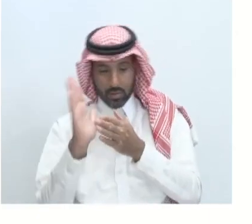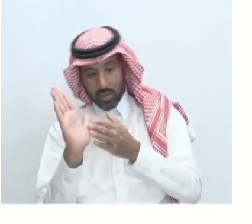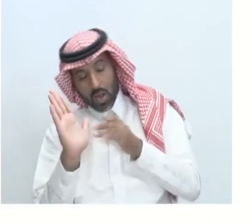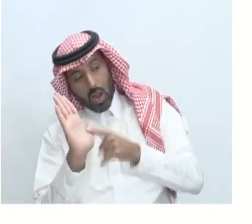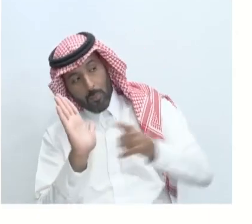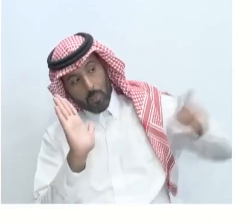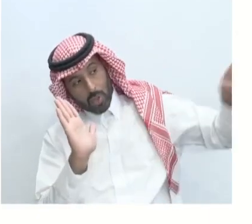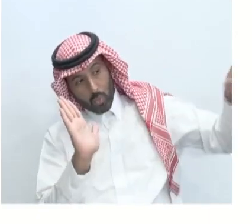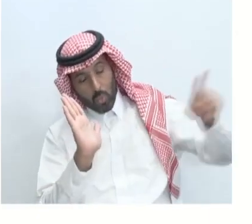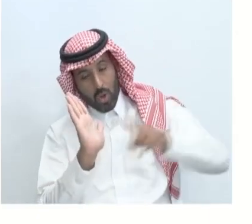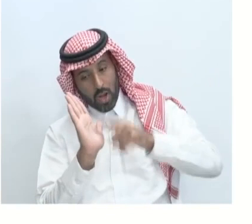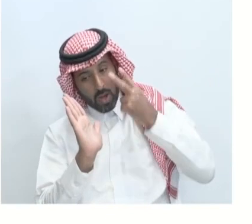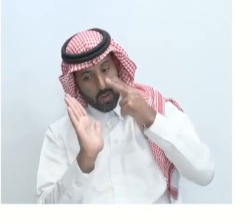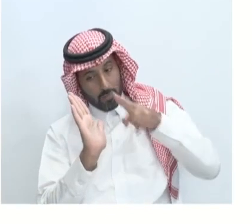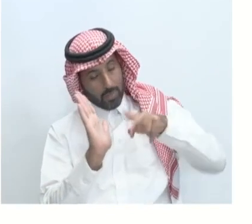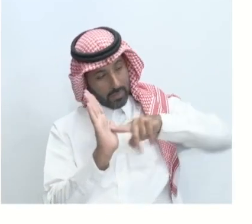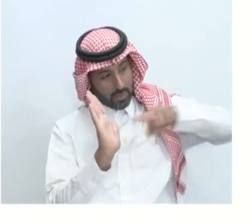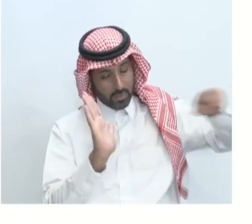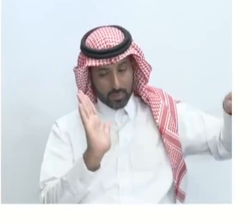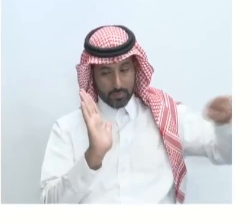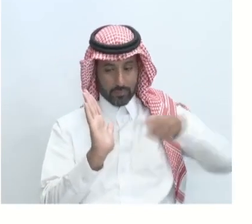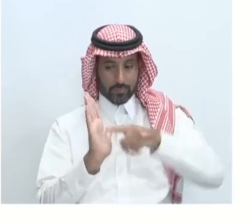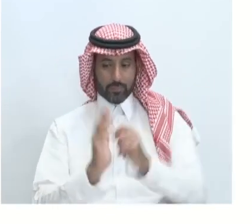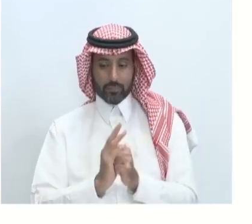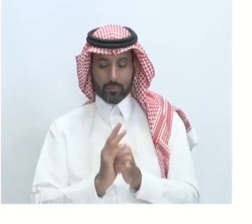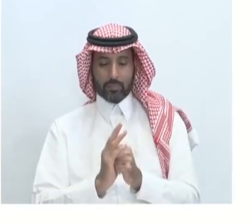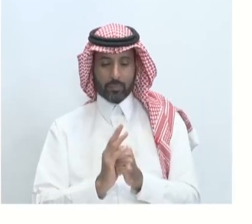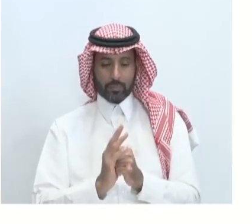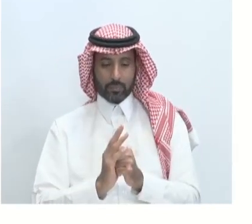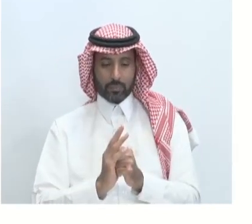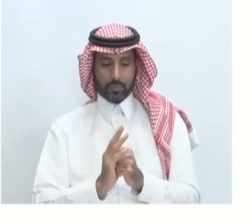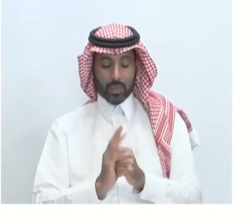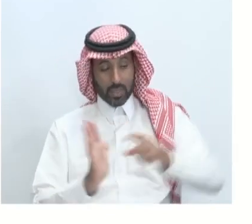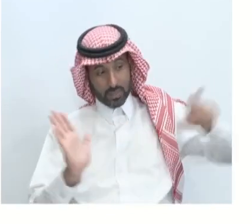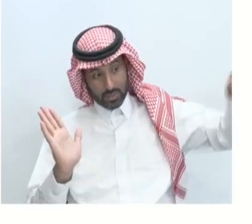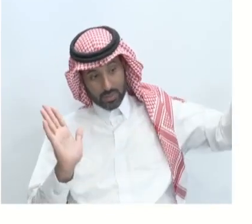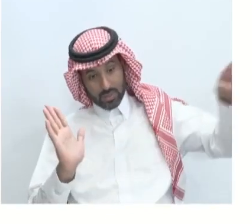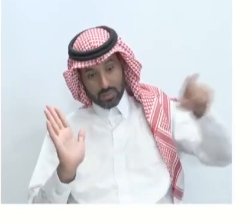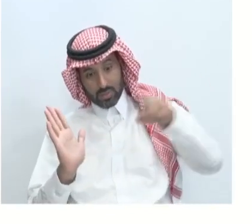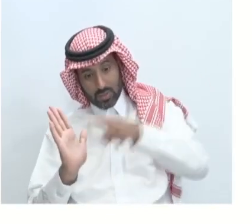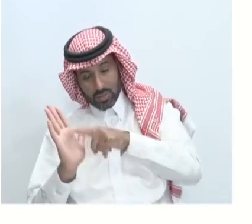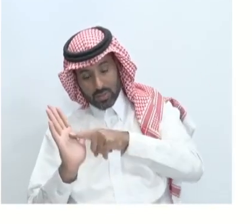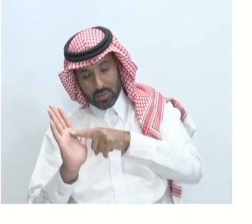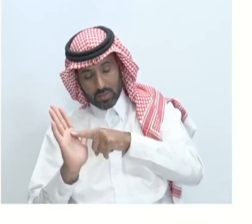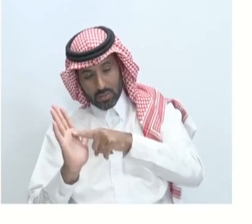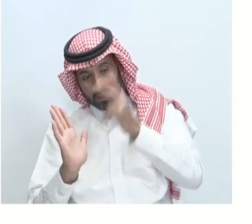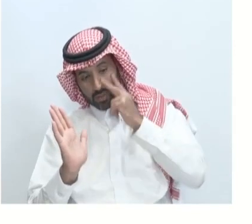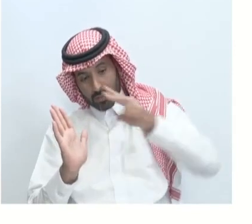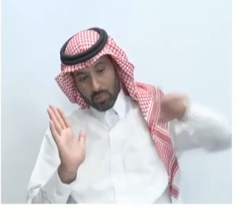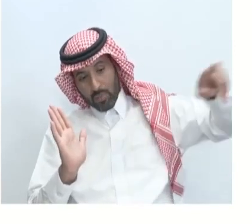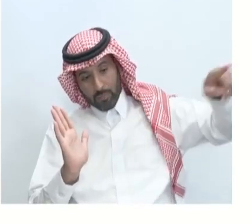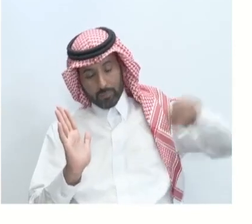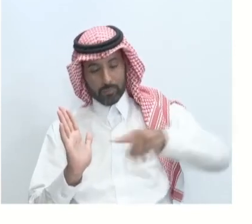المحور البصري حيث تقطع مسار الاشعه المنعكسه من المراه